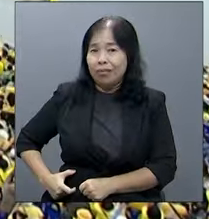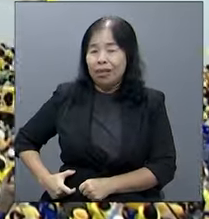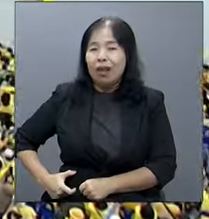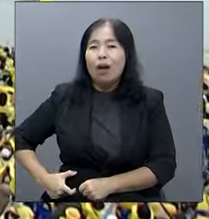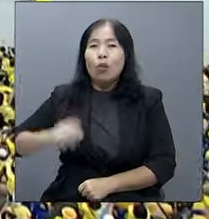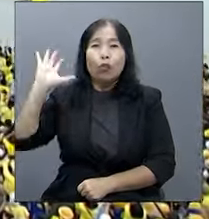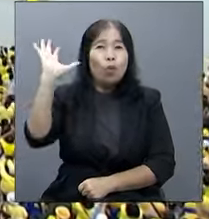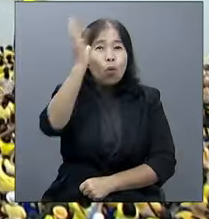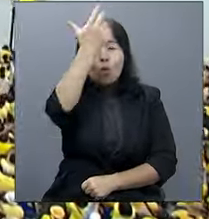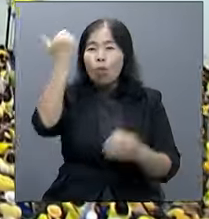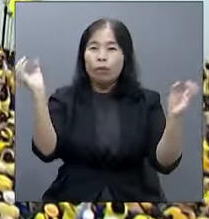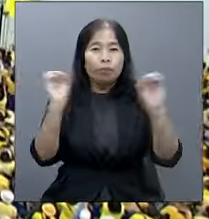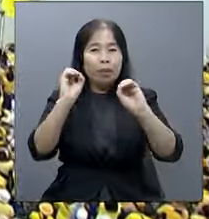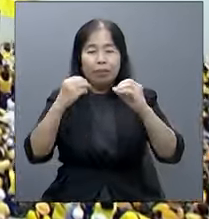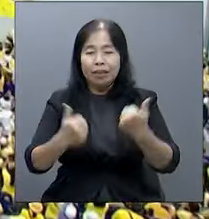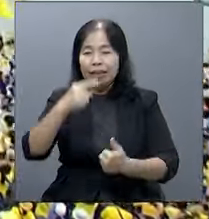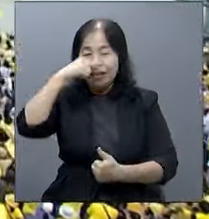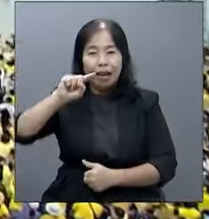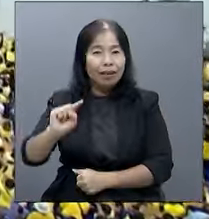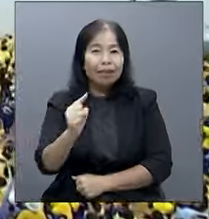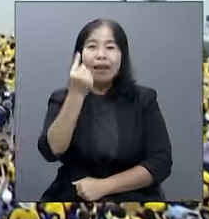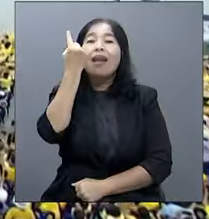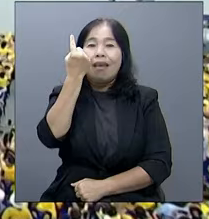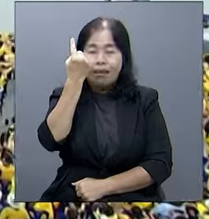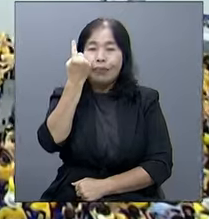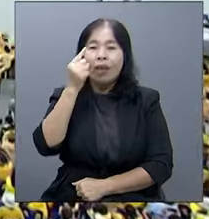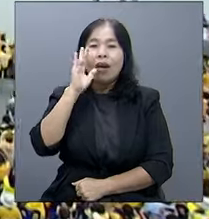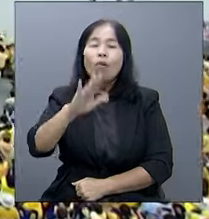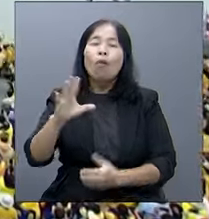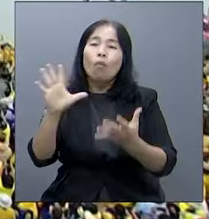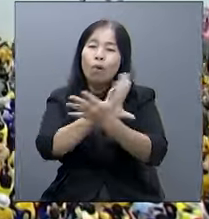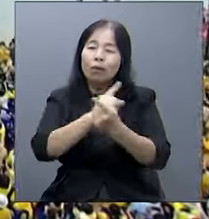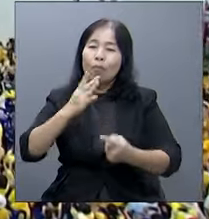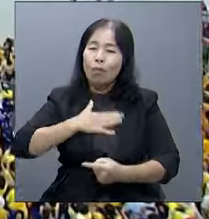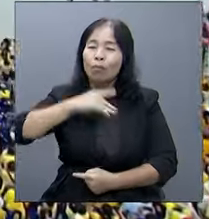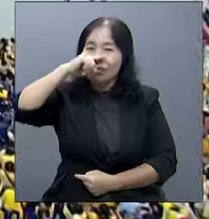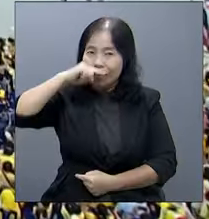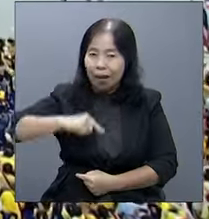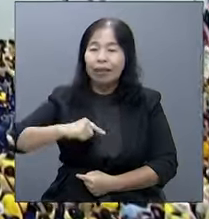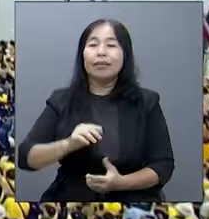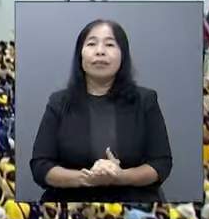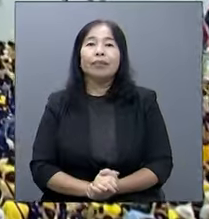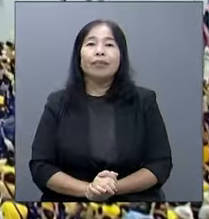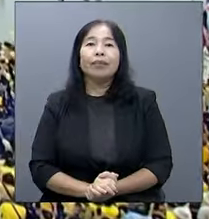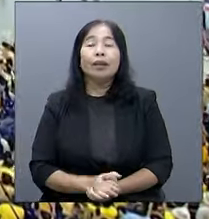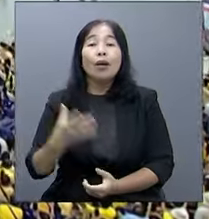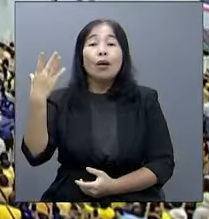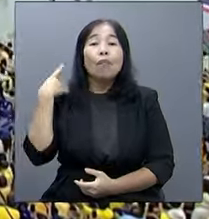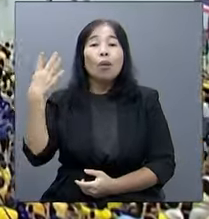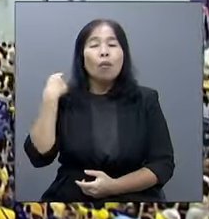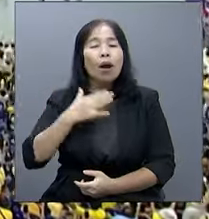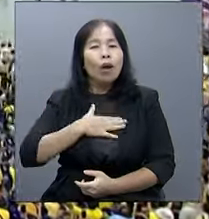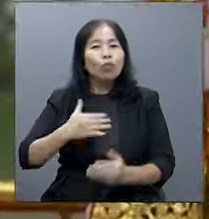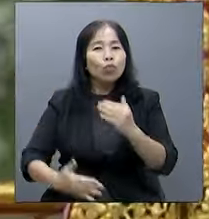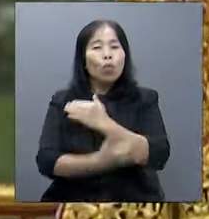โลกที่ไม่ได้มีโอกาสได้เหบ่อยครั้งนเปคามภมิใจ ในมรอดกทางวัฒนธรมของชาตไยเมวันนี้ คนกมีโอกาส